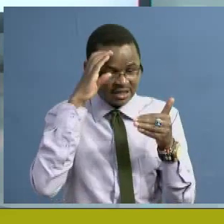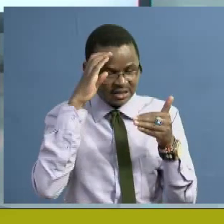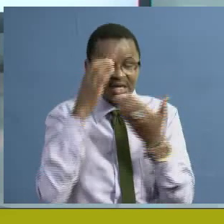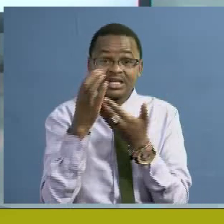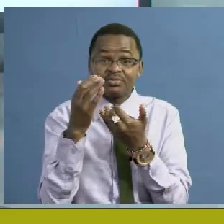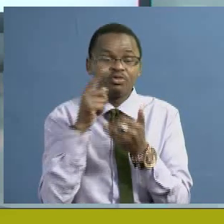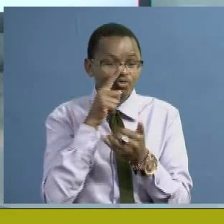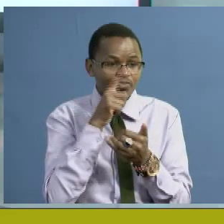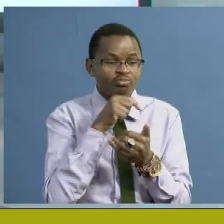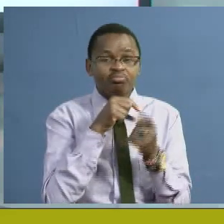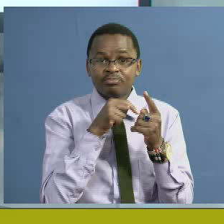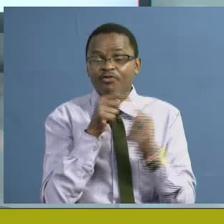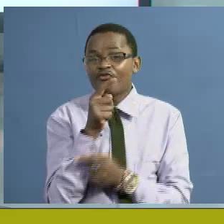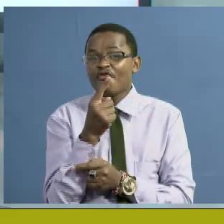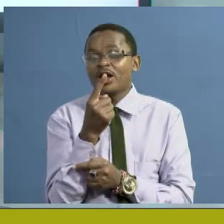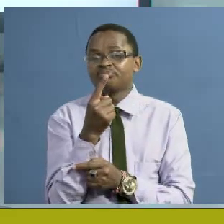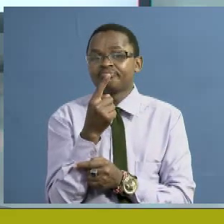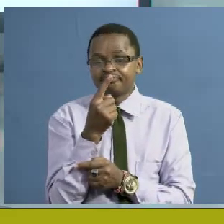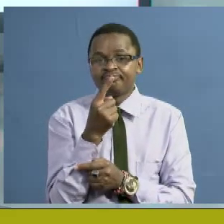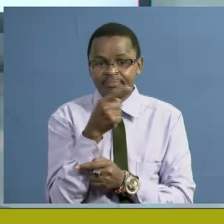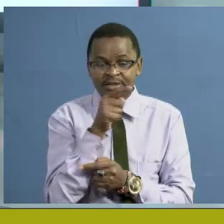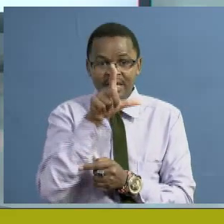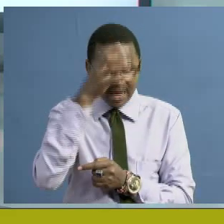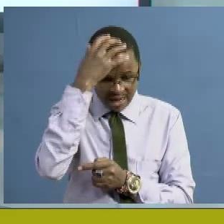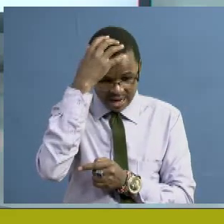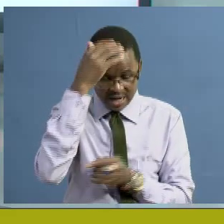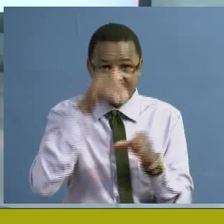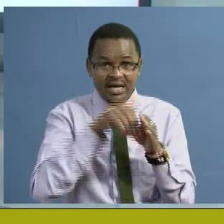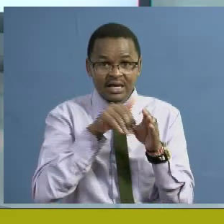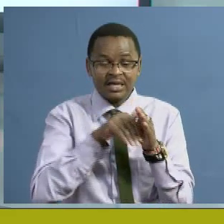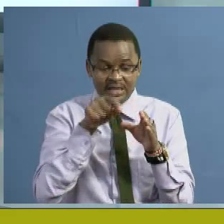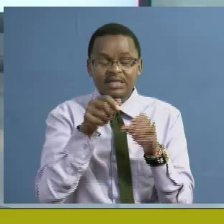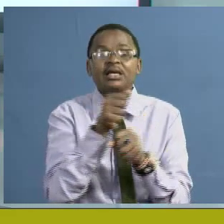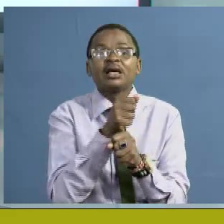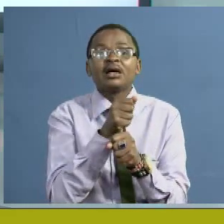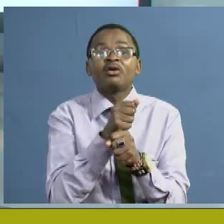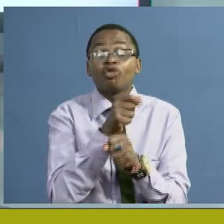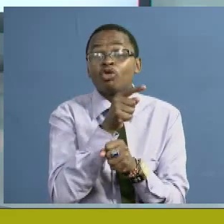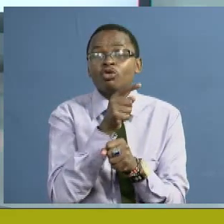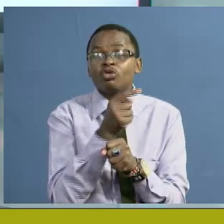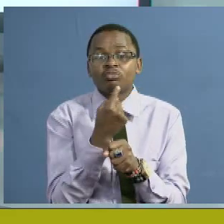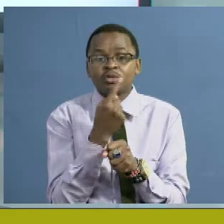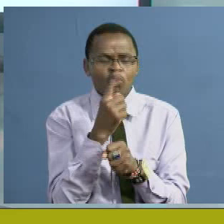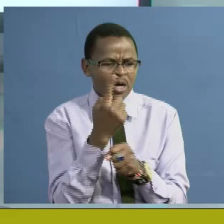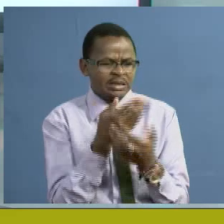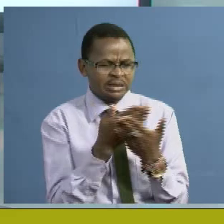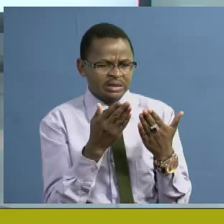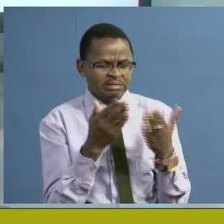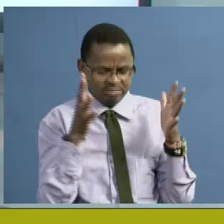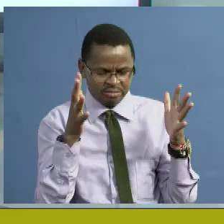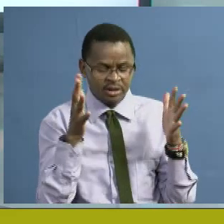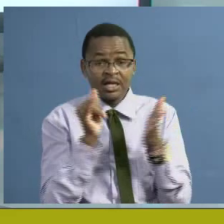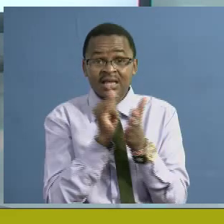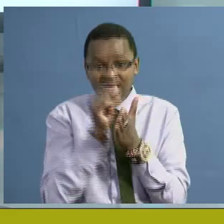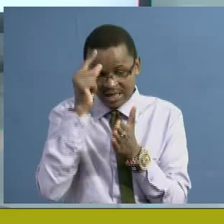inatarajiwa kukamilisha egesho la kwanza la meli katika bandari ya Lamu katikati ya mwaka huu. Mradi huu umetajwa kama mojawapo ya miradi mikubwa